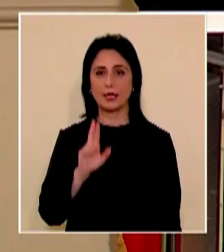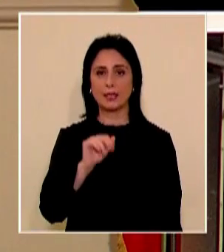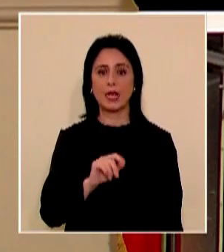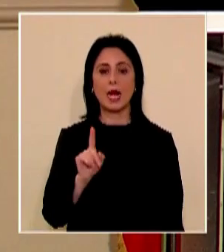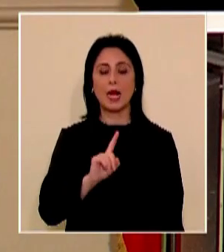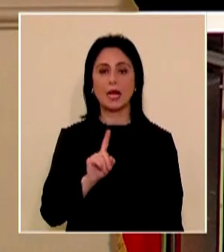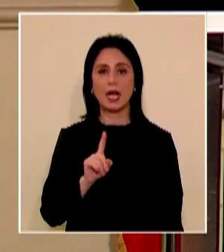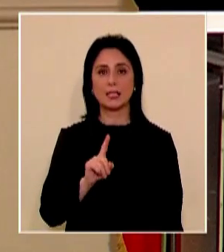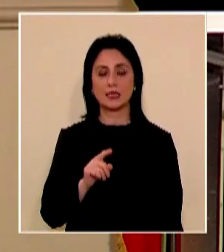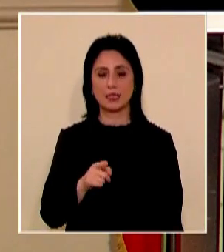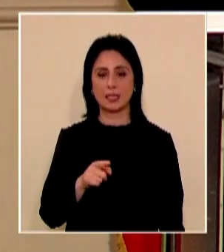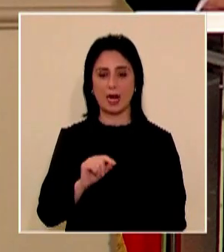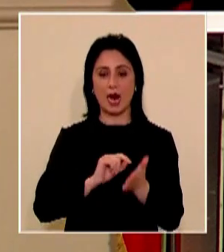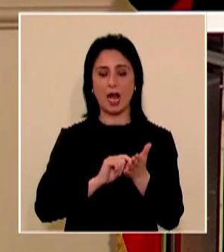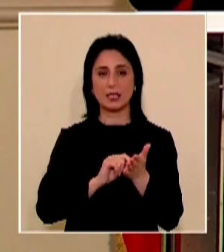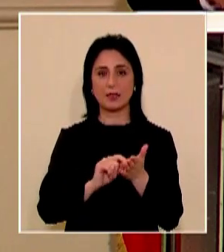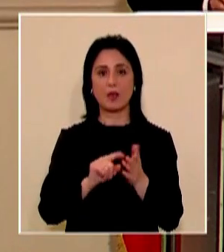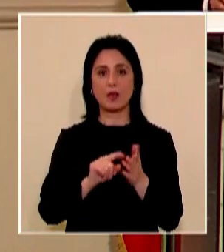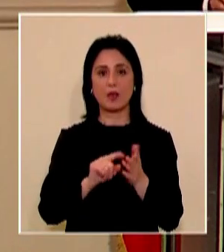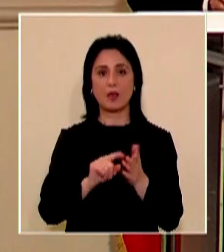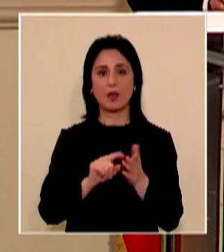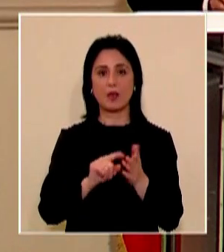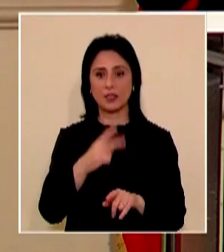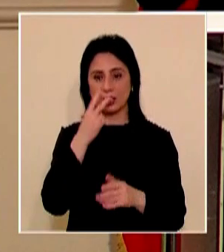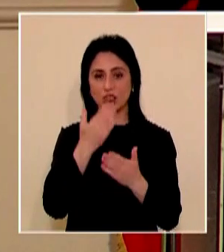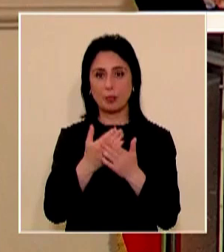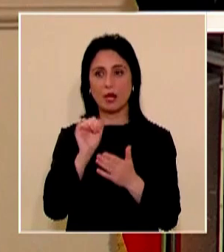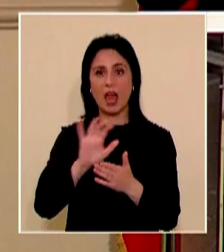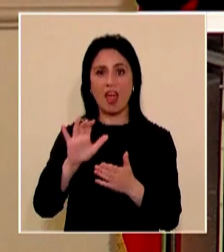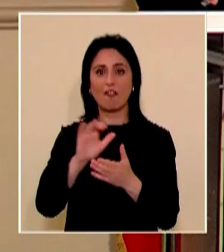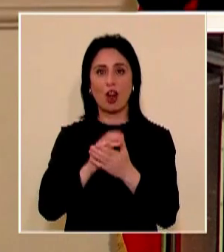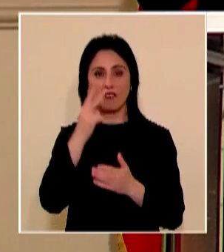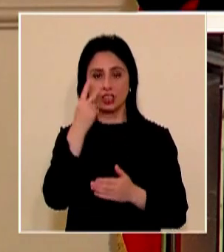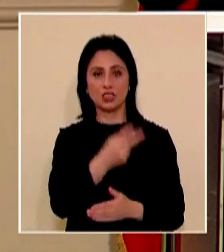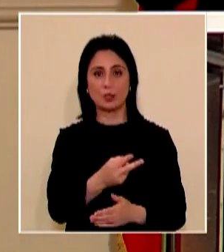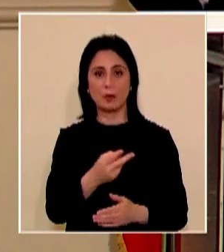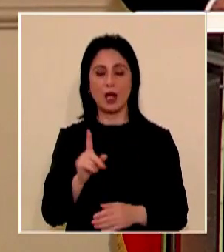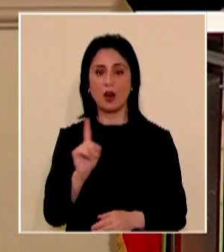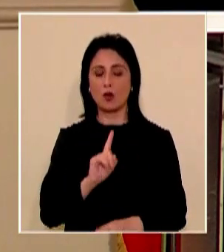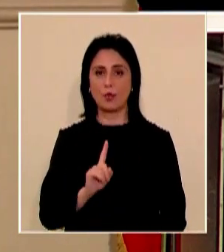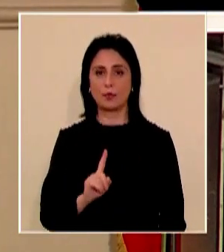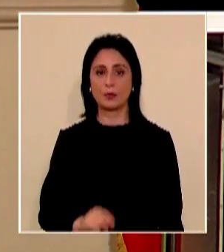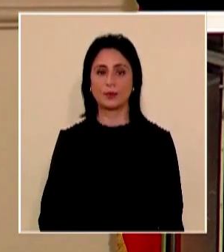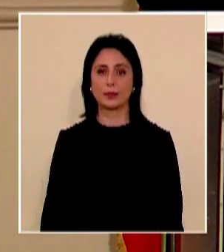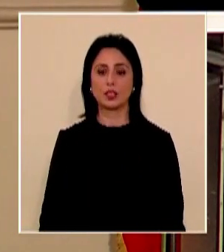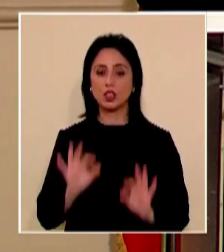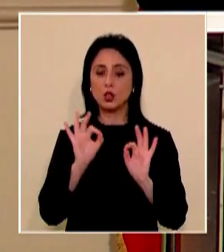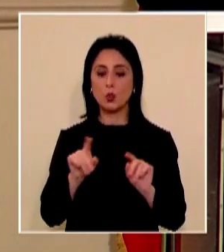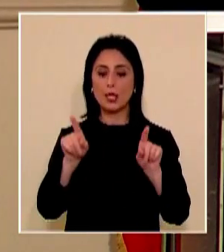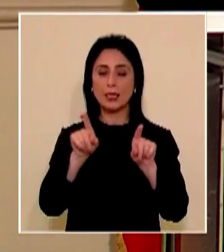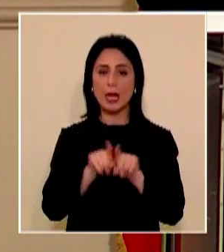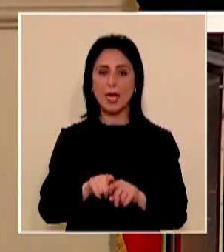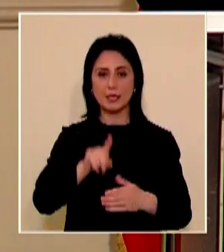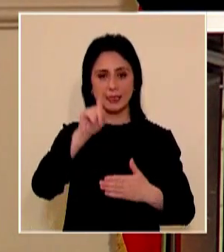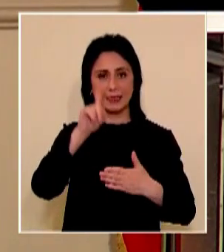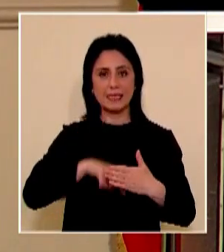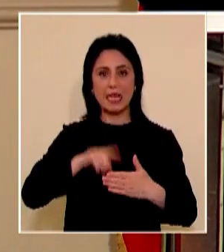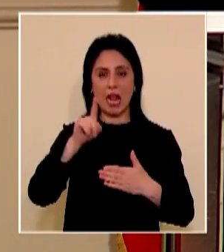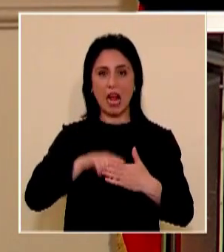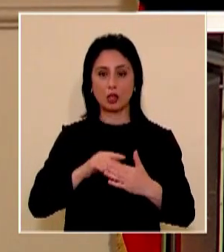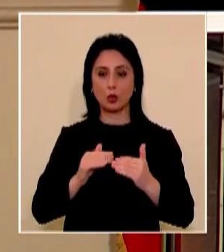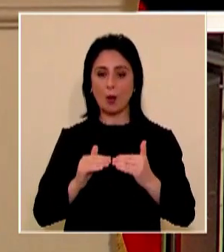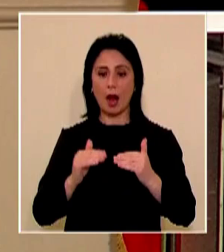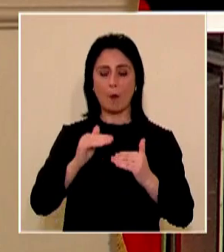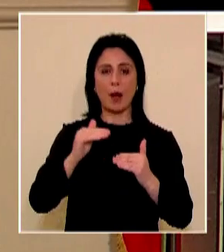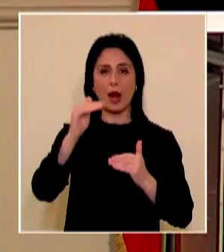także i Unia Europejska, ale w momencie, kiedy ta wiarygodność następuje, to również i kwestią wiarygodności Unii Europejskiej i